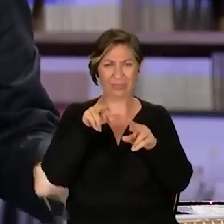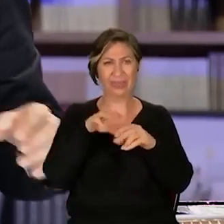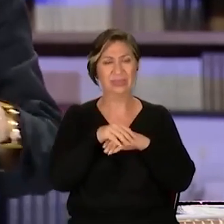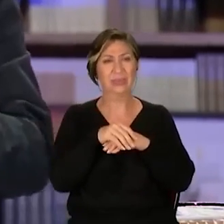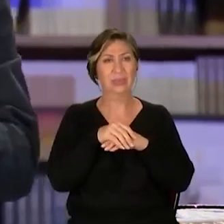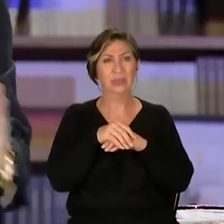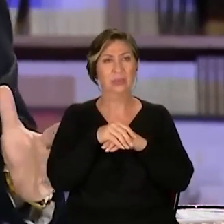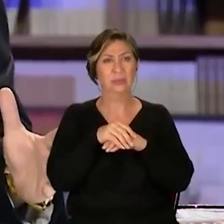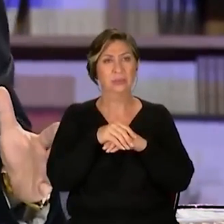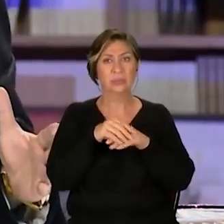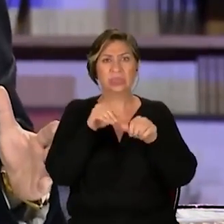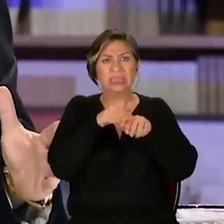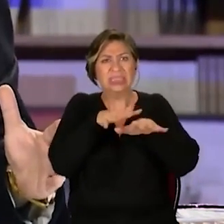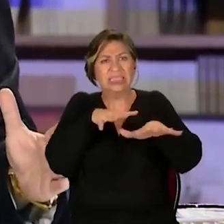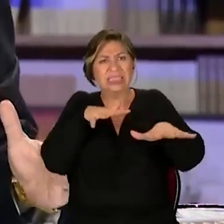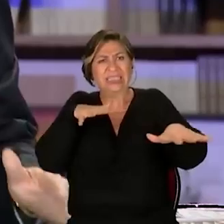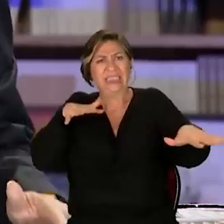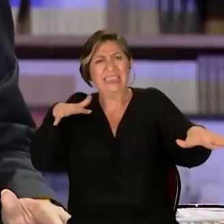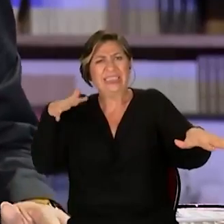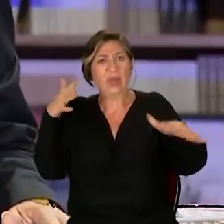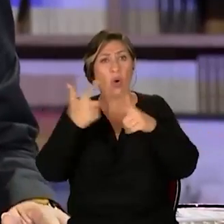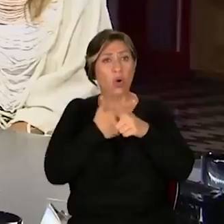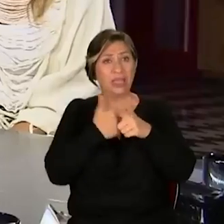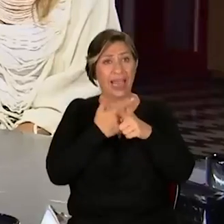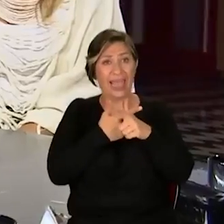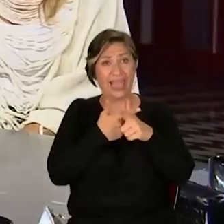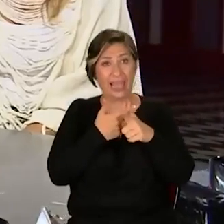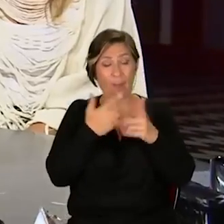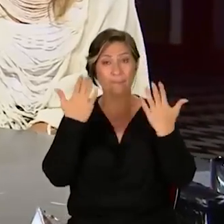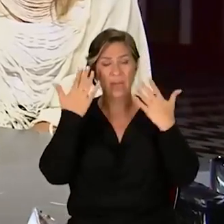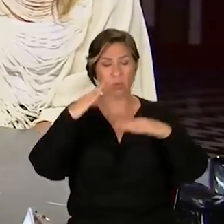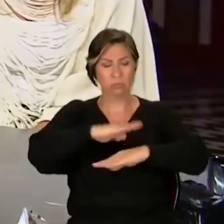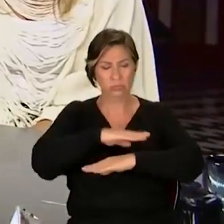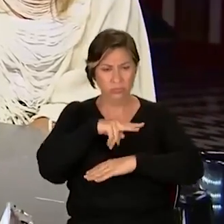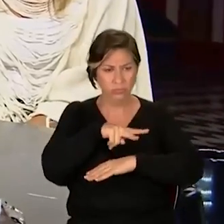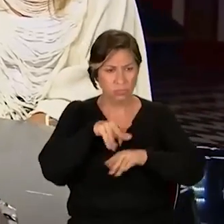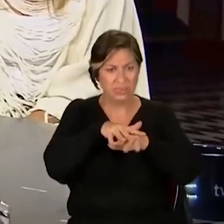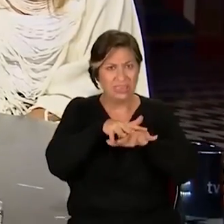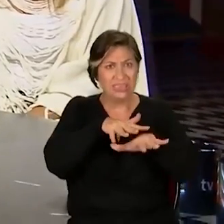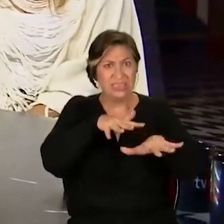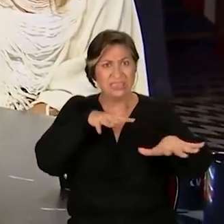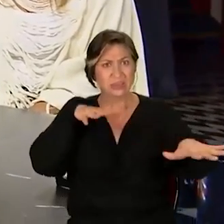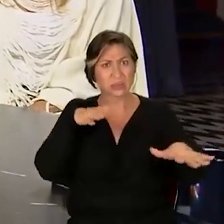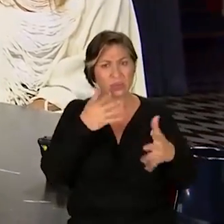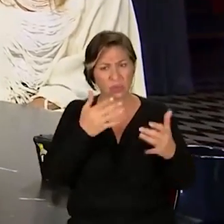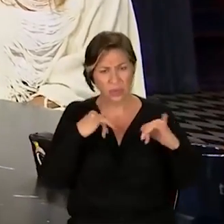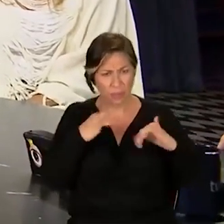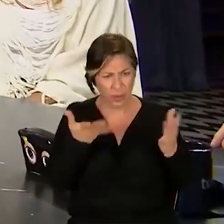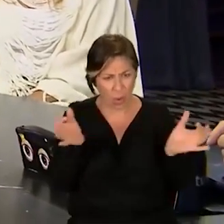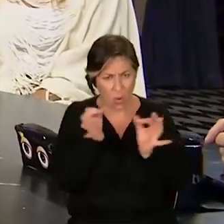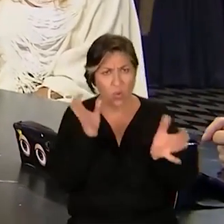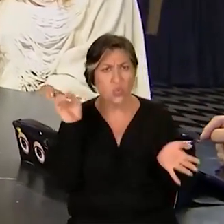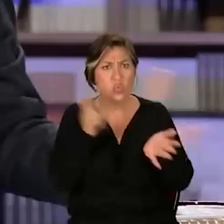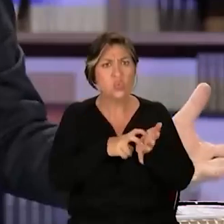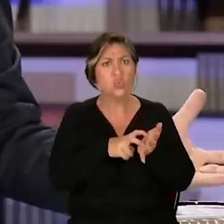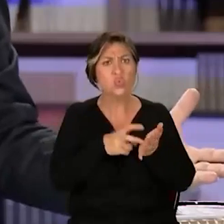ki. Acayip bir trafik sıkışıklığı gördüm otelin balkonundan. Dedim ki kim bunlara tembel diyor ya?